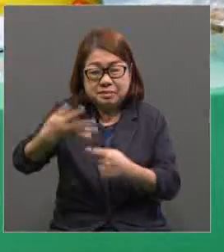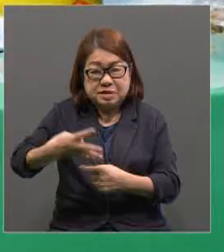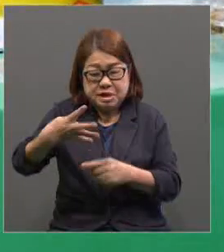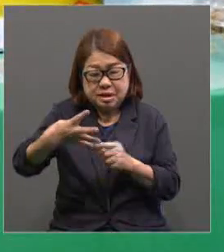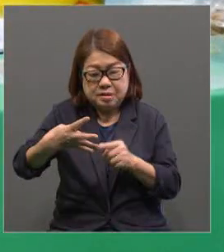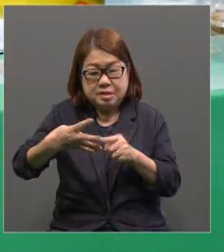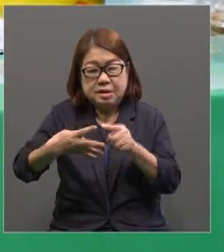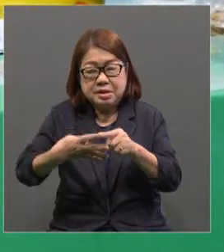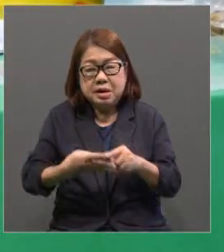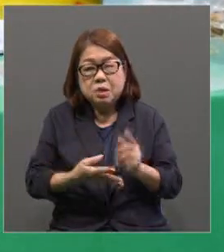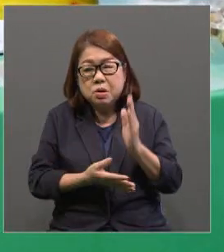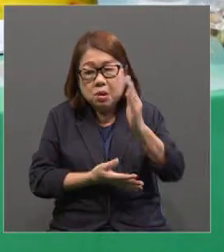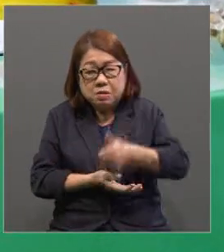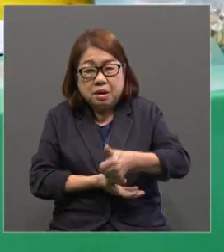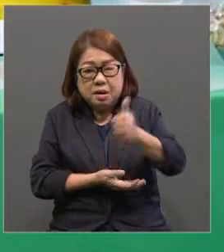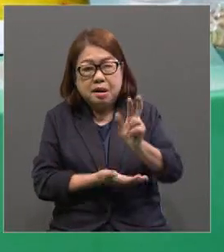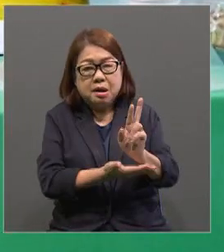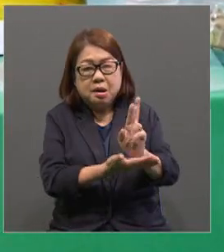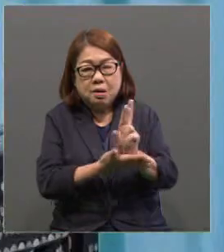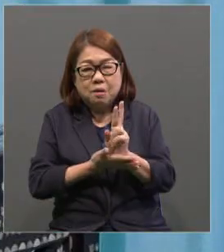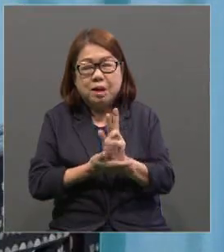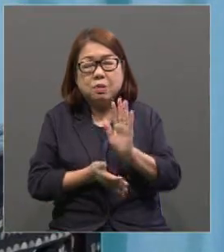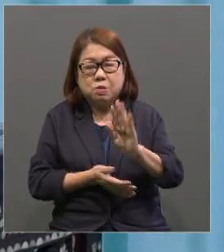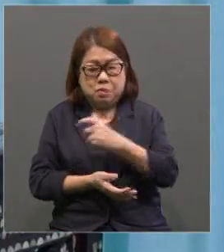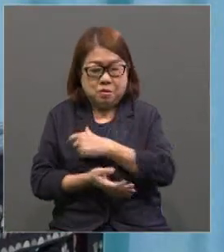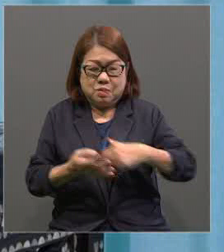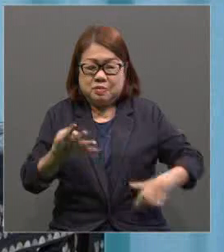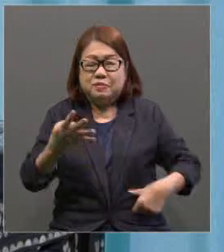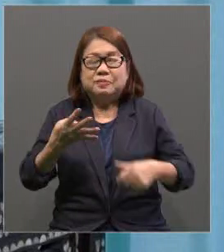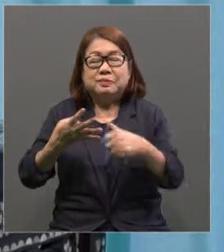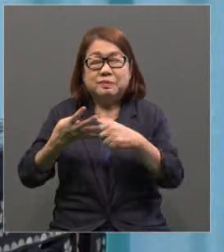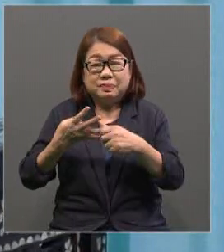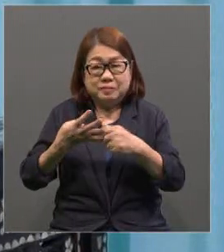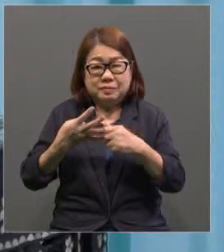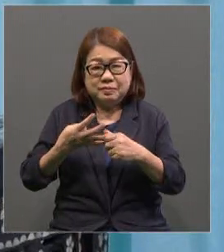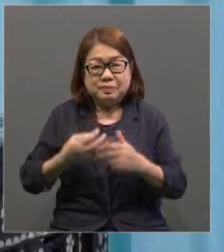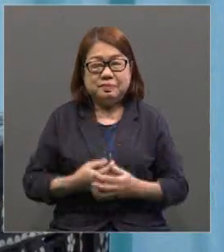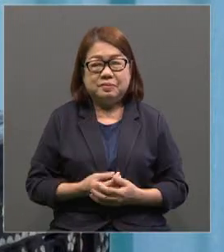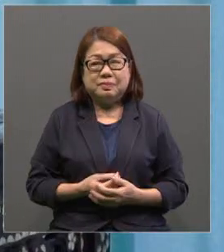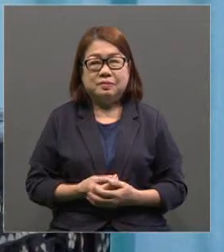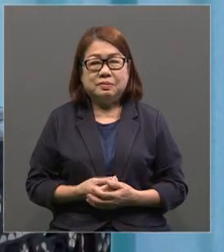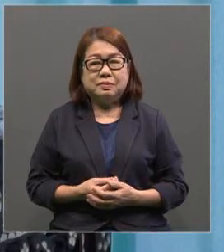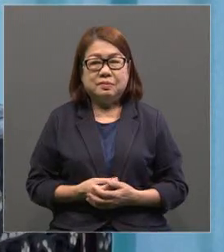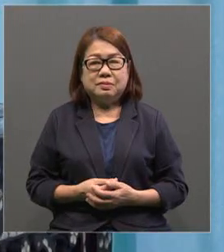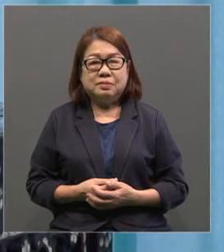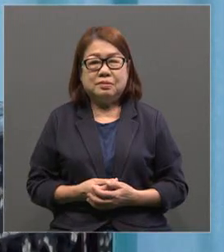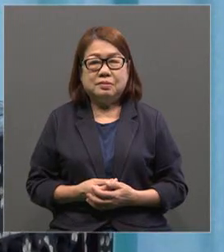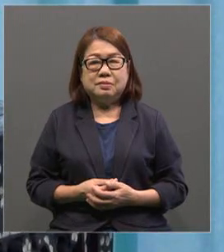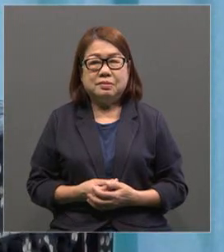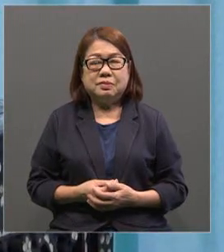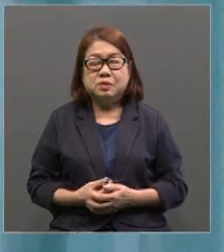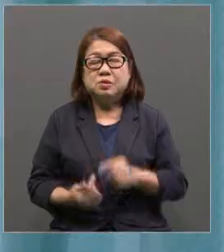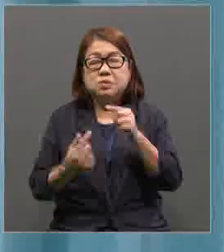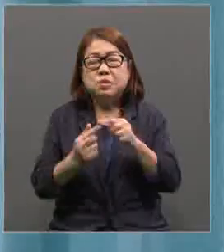โล่รางวัลพระราชทานจากสมเด็จพระกนิษฐาธิราชเจ้ากรมสมเด็จพระเทพรัตนราชสุดาสยามบรมราชกุมารีใน